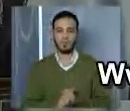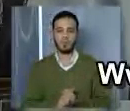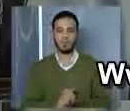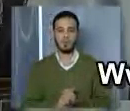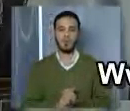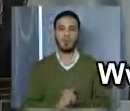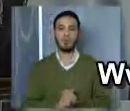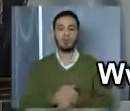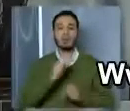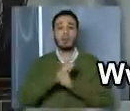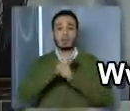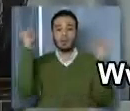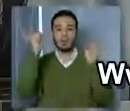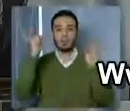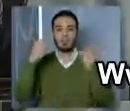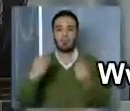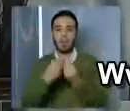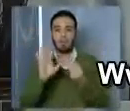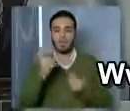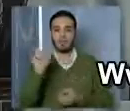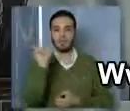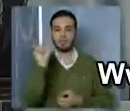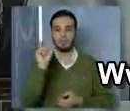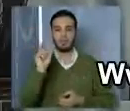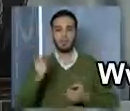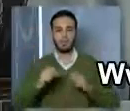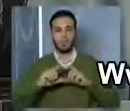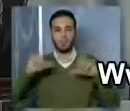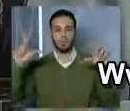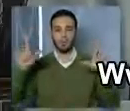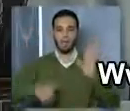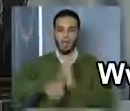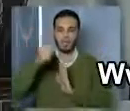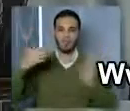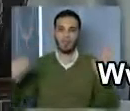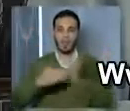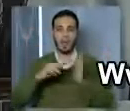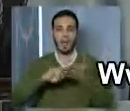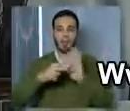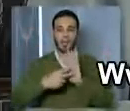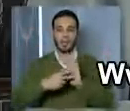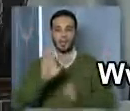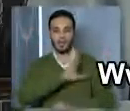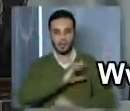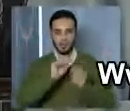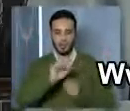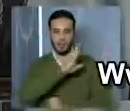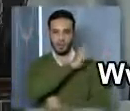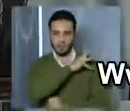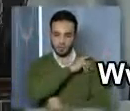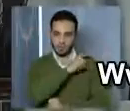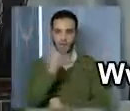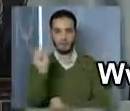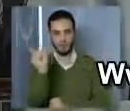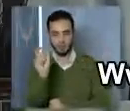فأسلمت الانتفاضة كانت مدياها رونق جديد، أسفرت عنه إيه يا أخوانا؟ أسفرت عنه حاجة كتيرة جدا.